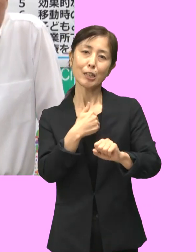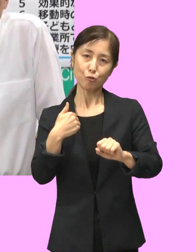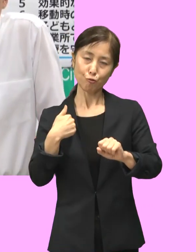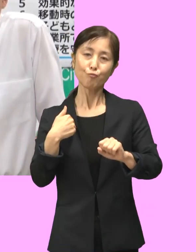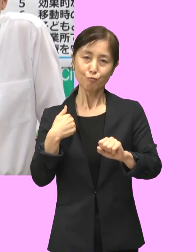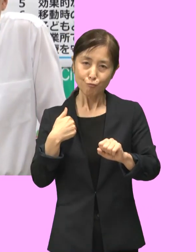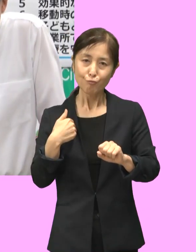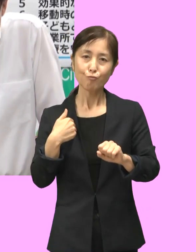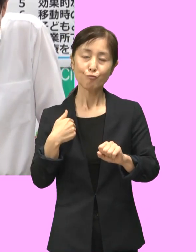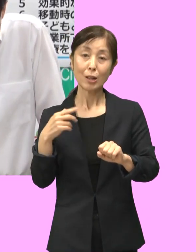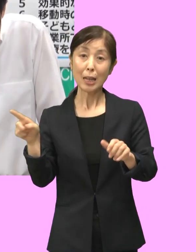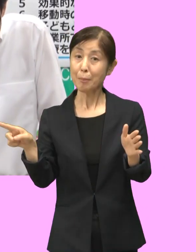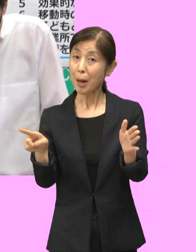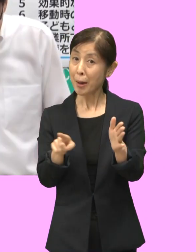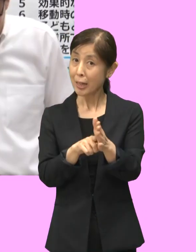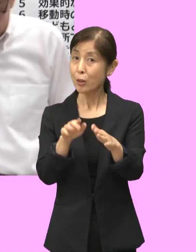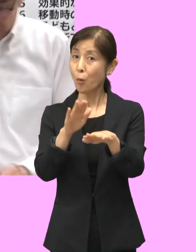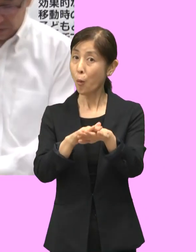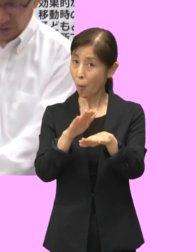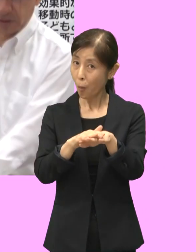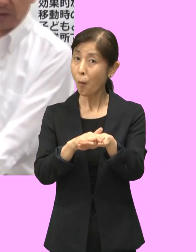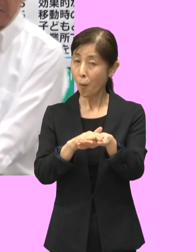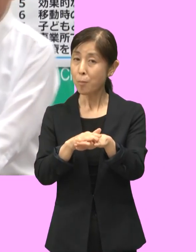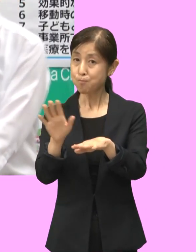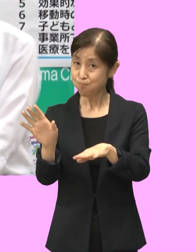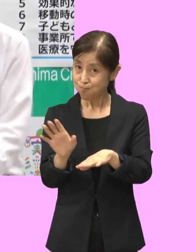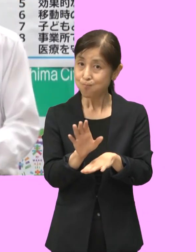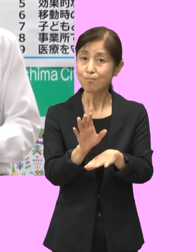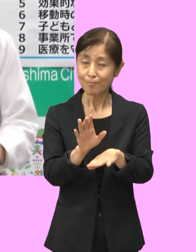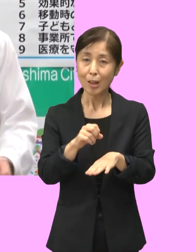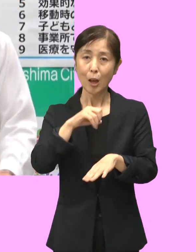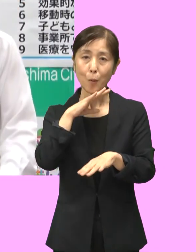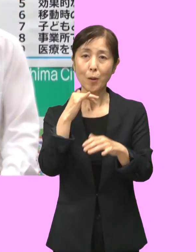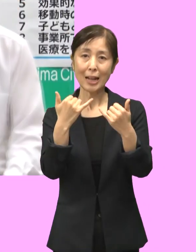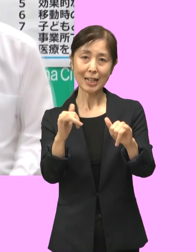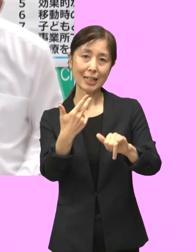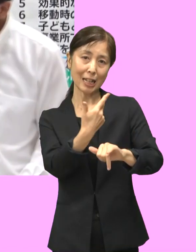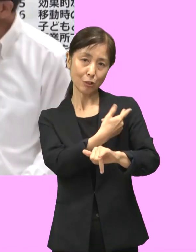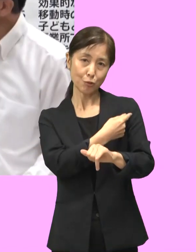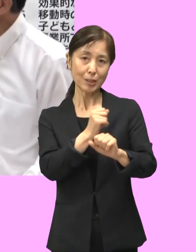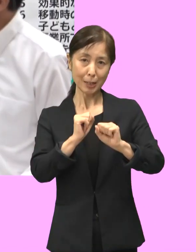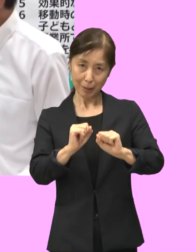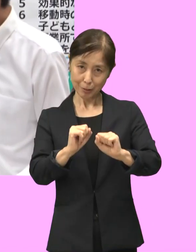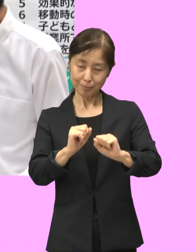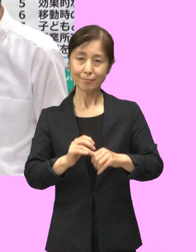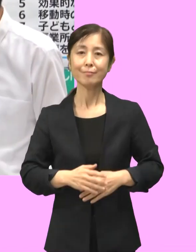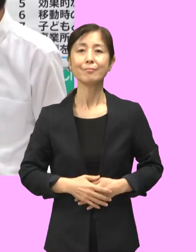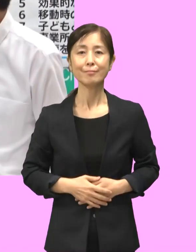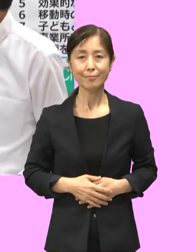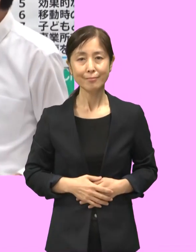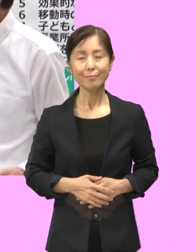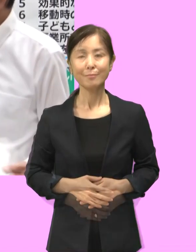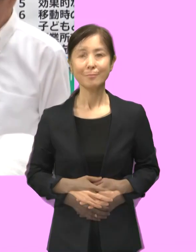ームを今後も踏襲して高齢者接種を進めてまいります。